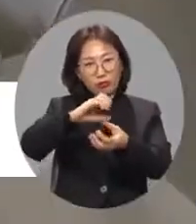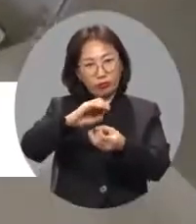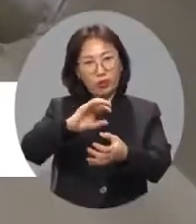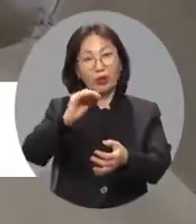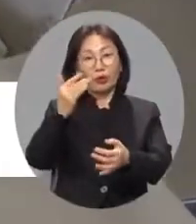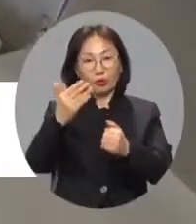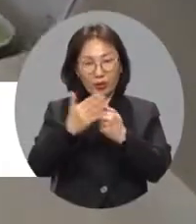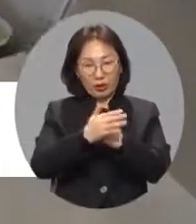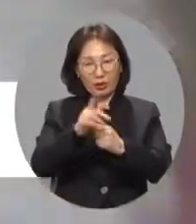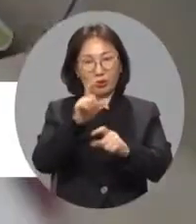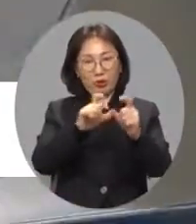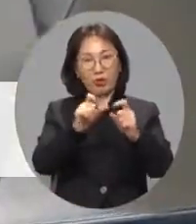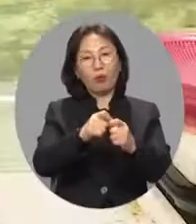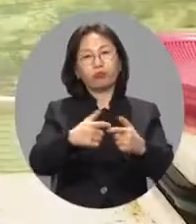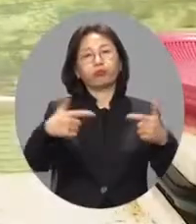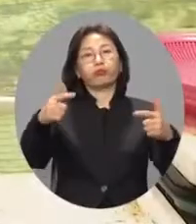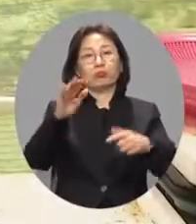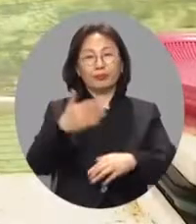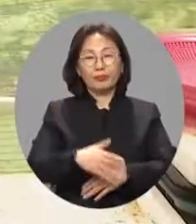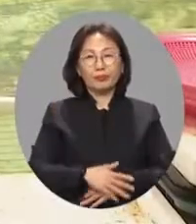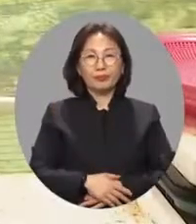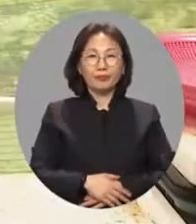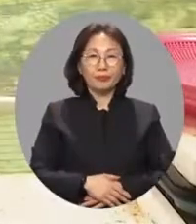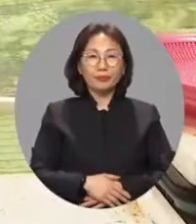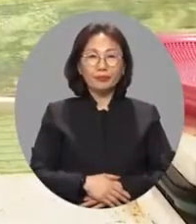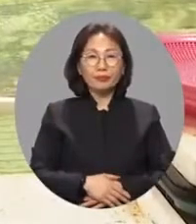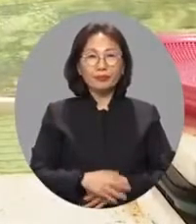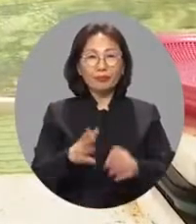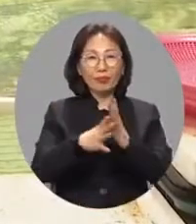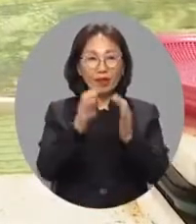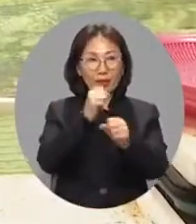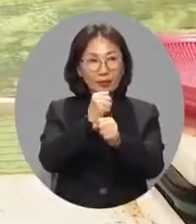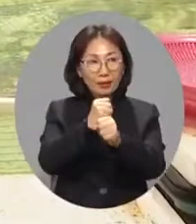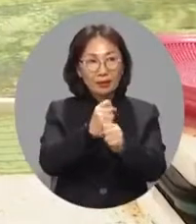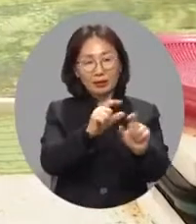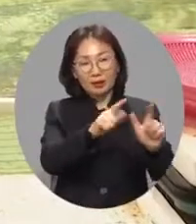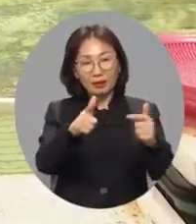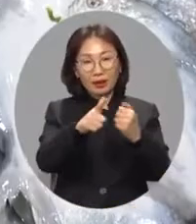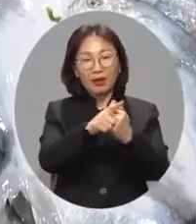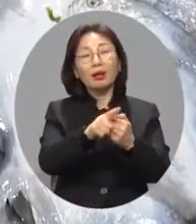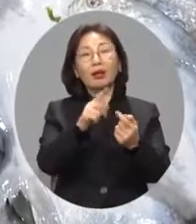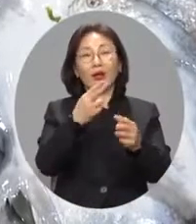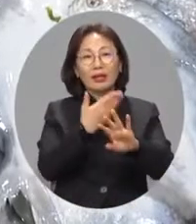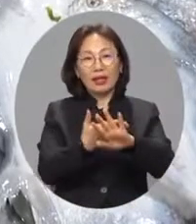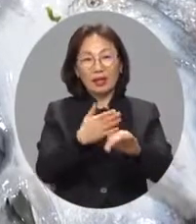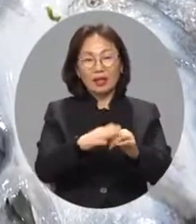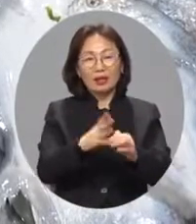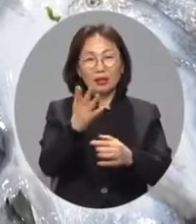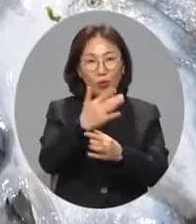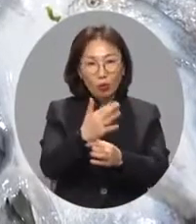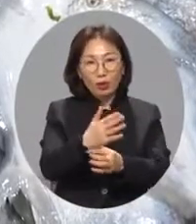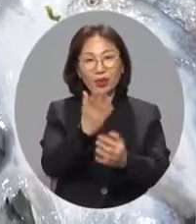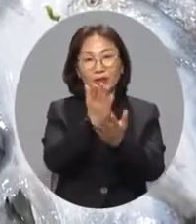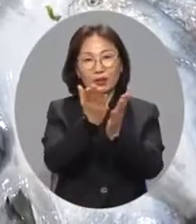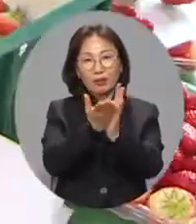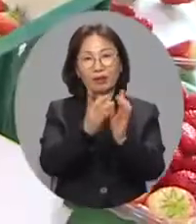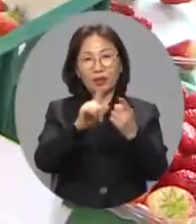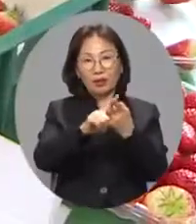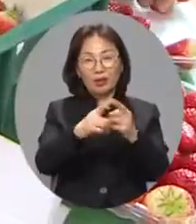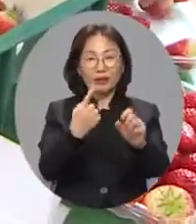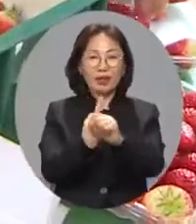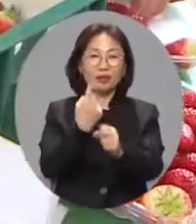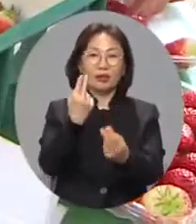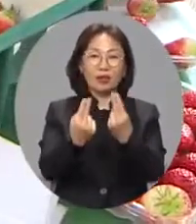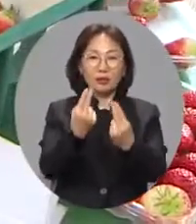수출을 견인했던 부분이 있다고. 가공 농산물 등의 선전과는 달리 수산물과 신선 농산물 수출은 전년